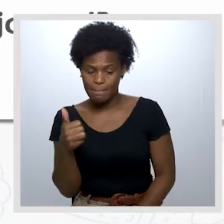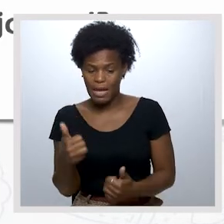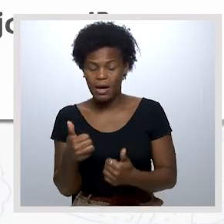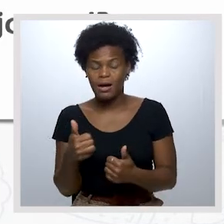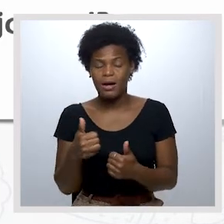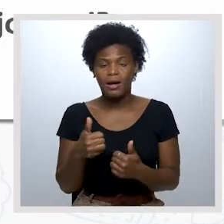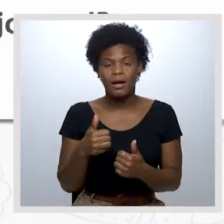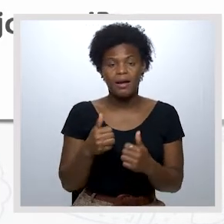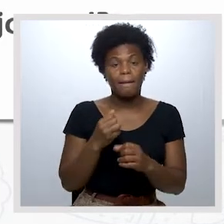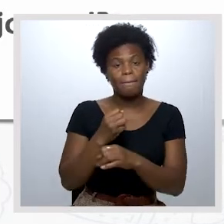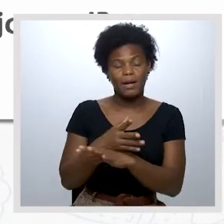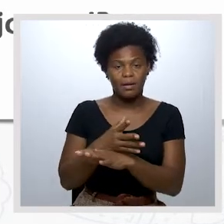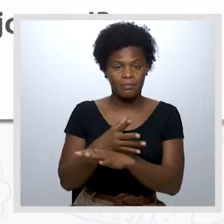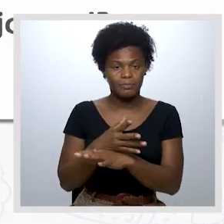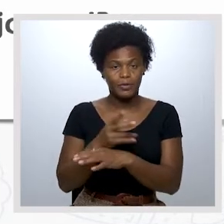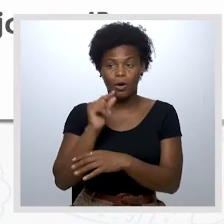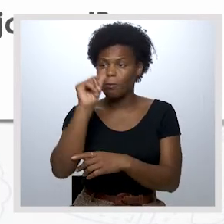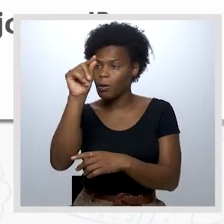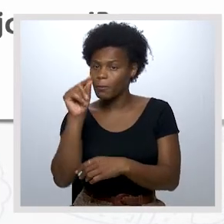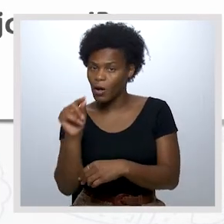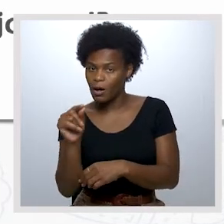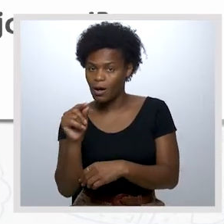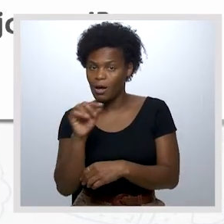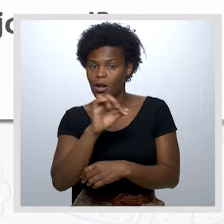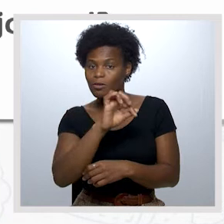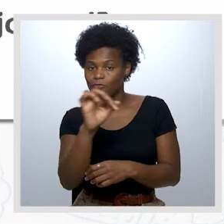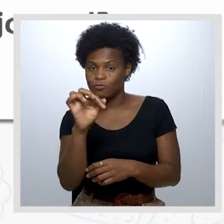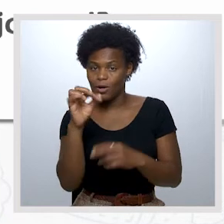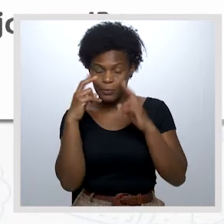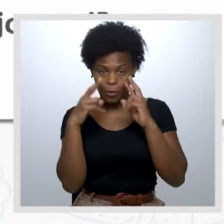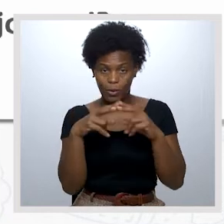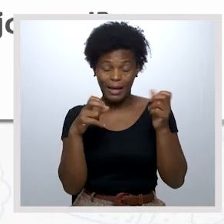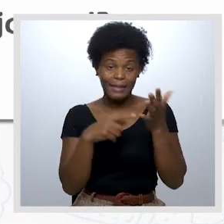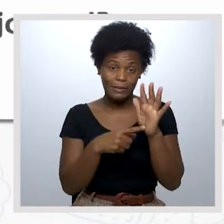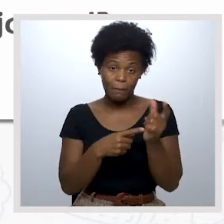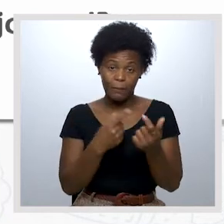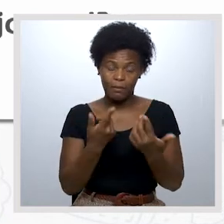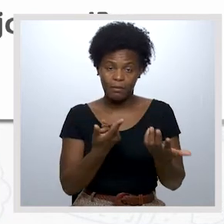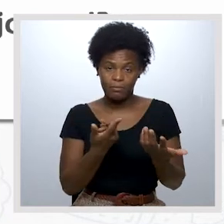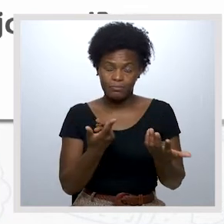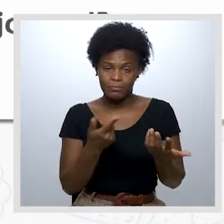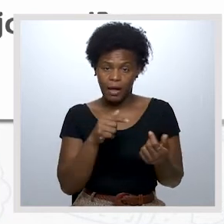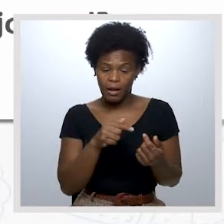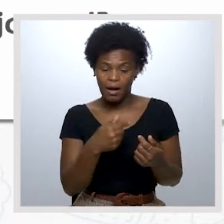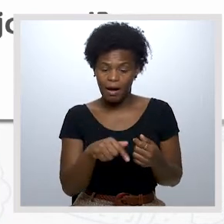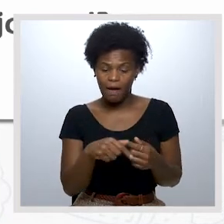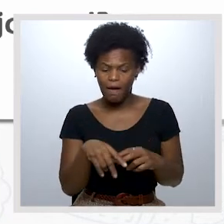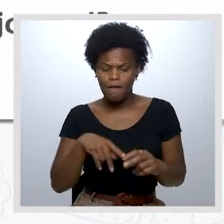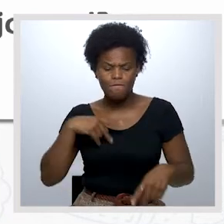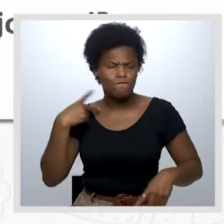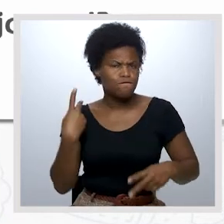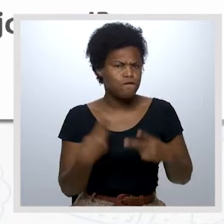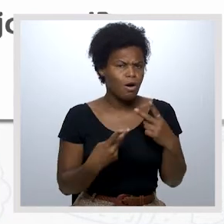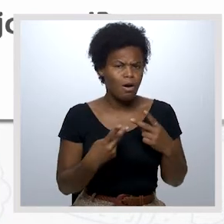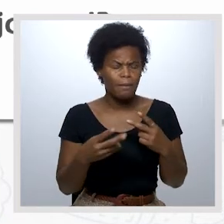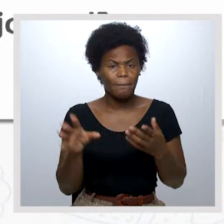bien, juste après les 2 points, vous trouvez, par exemple, ici, des